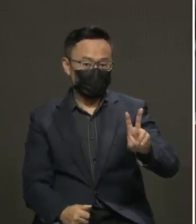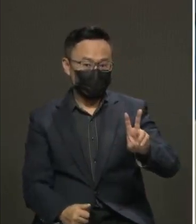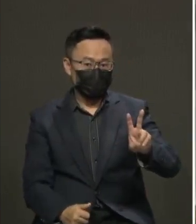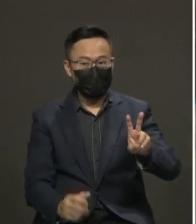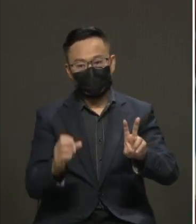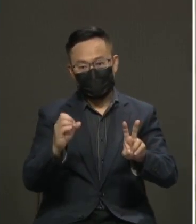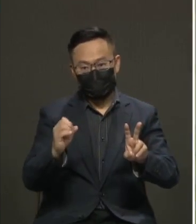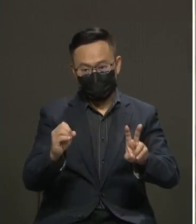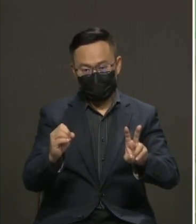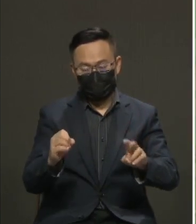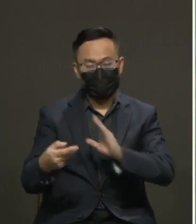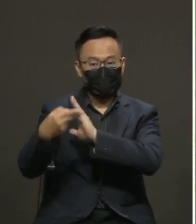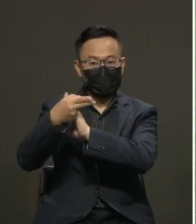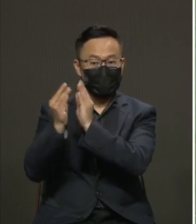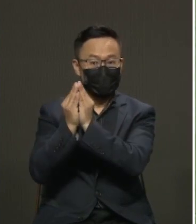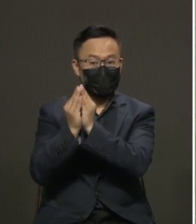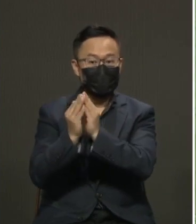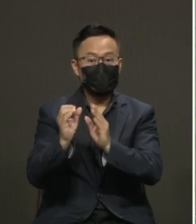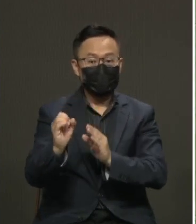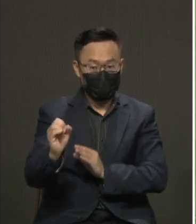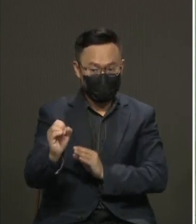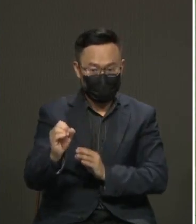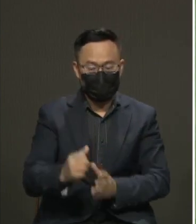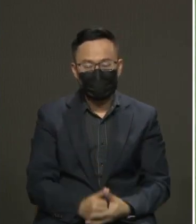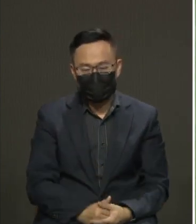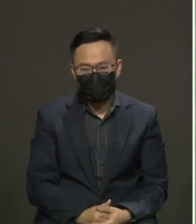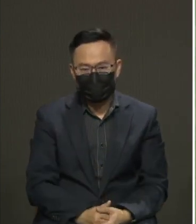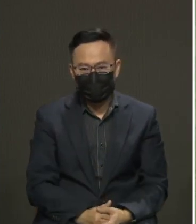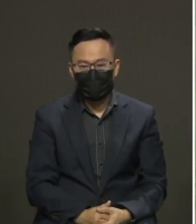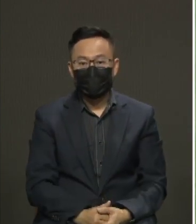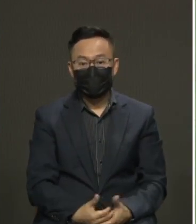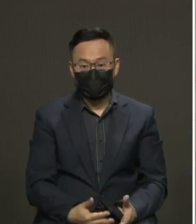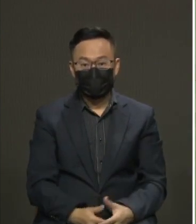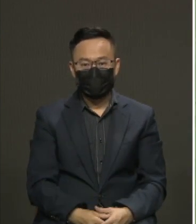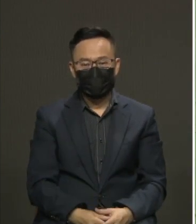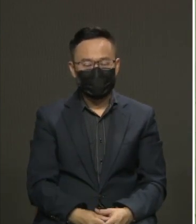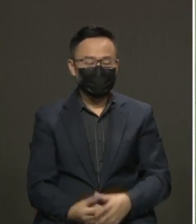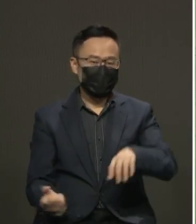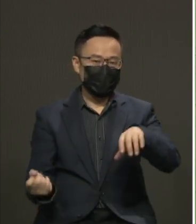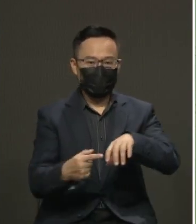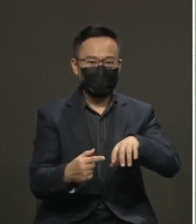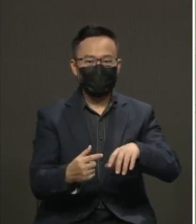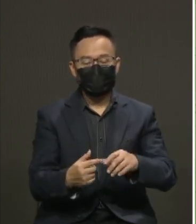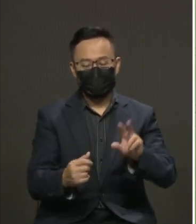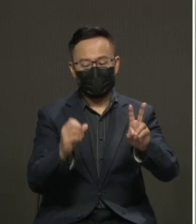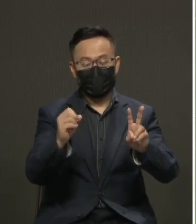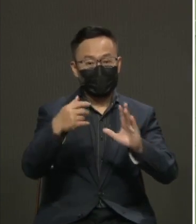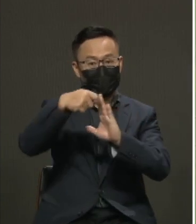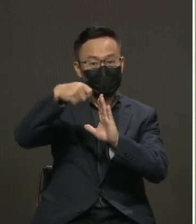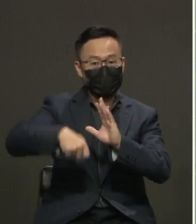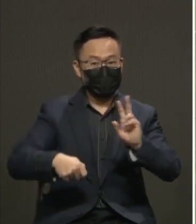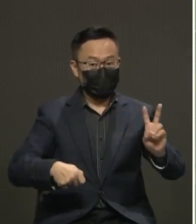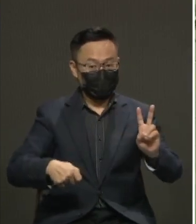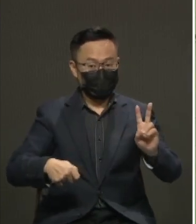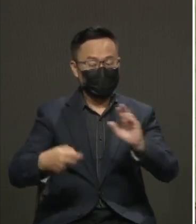โอ้โหเรียบร้อยนะคะ ทำประตูอีกแล้วนะ ผ่านมือกิติคุณไปเลยนะคะก็ทำให้นครราชสีมาน